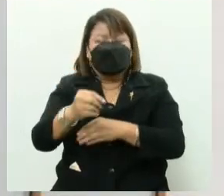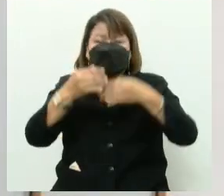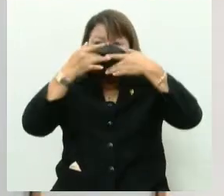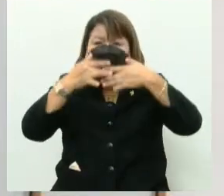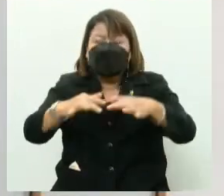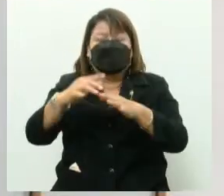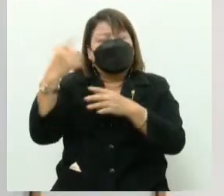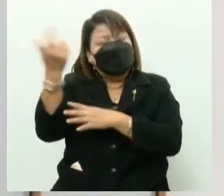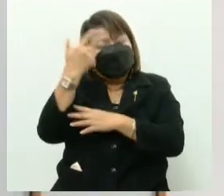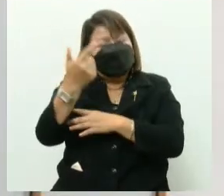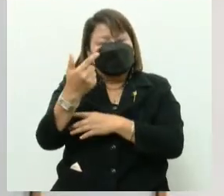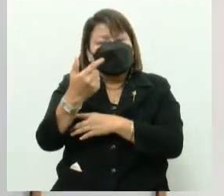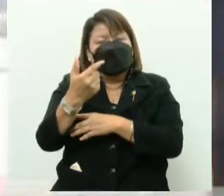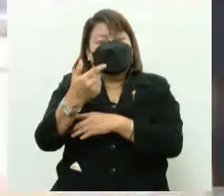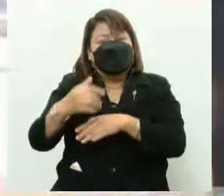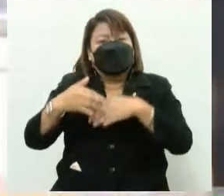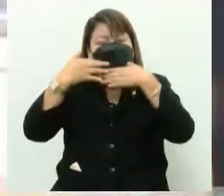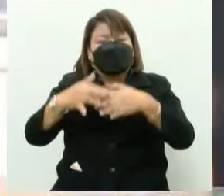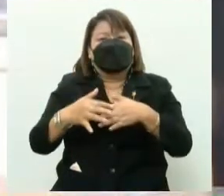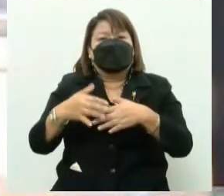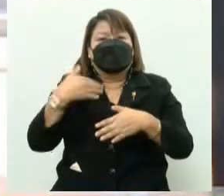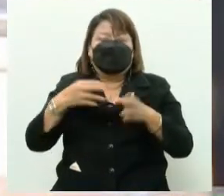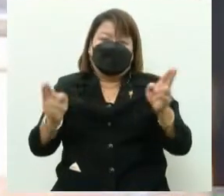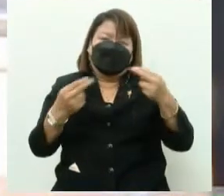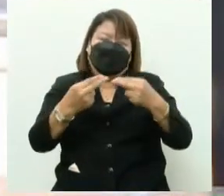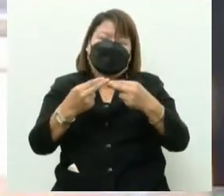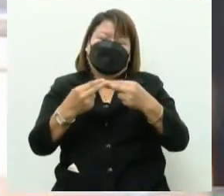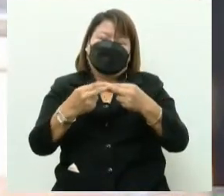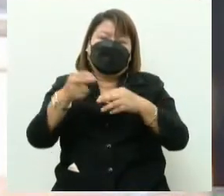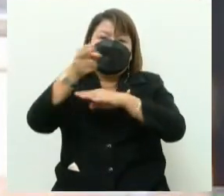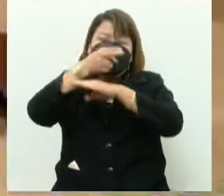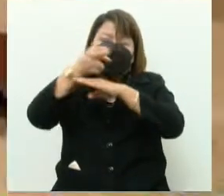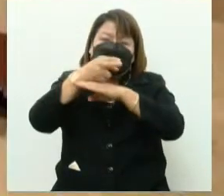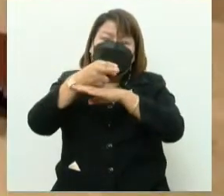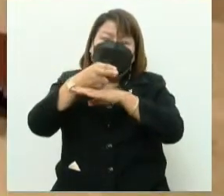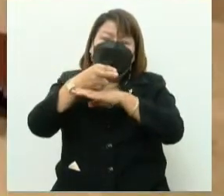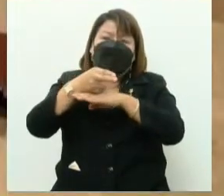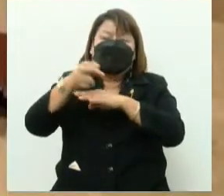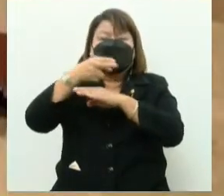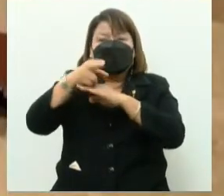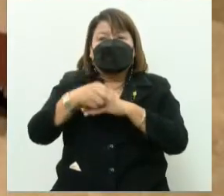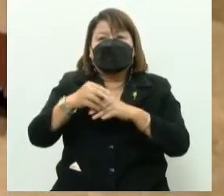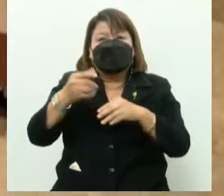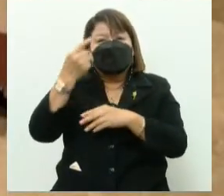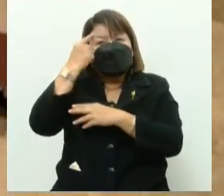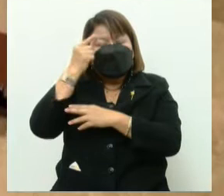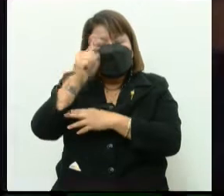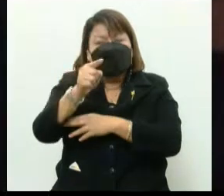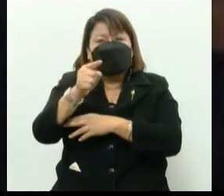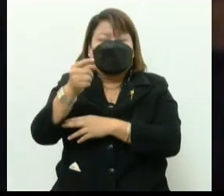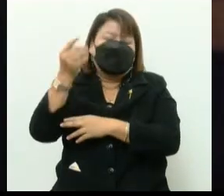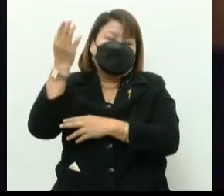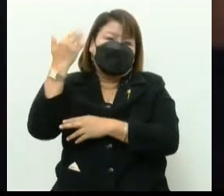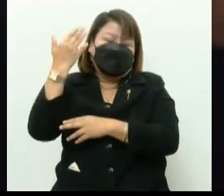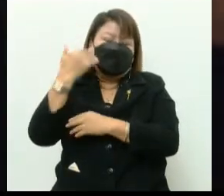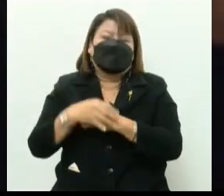ภัยครั้งนั้นห้องมัลติมีเดียเป็นห้องฉายวิดิทัศน์เพื่อรำลึกถึงเหตุการณ์ภัยพิบัติ